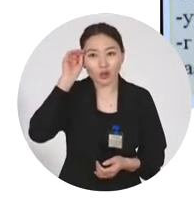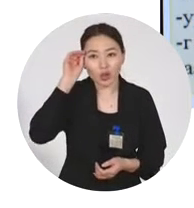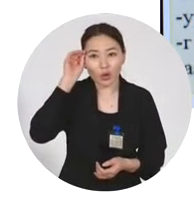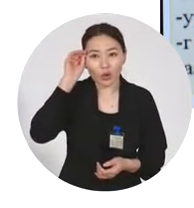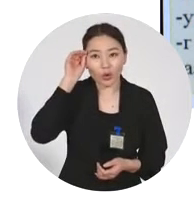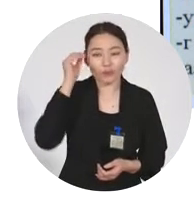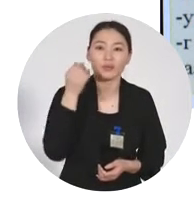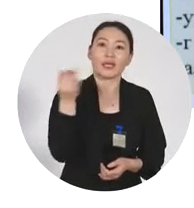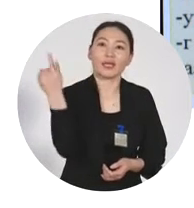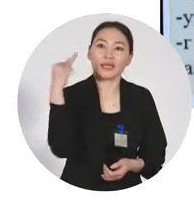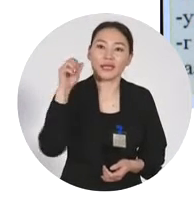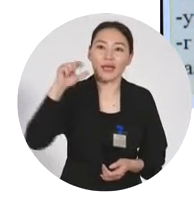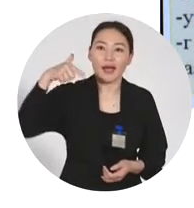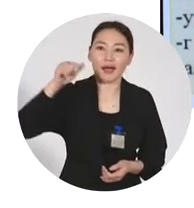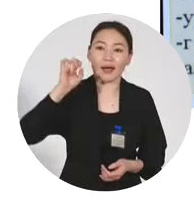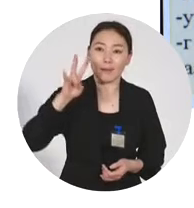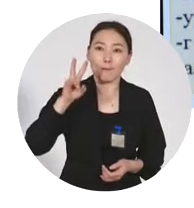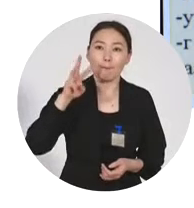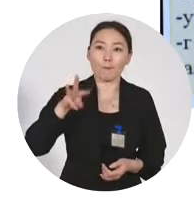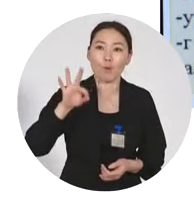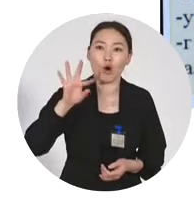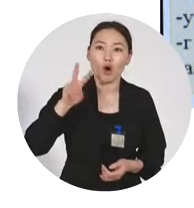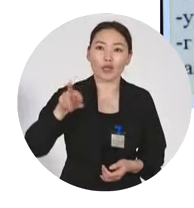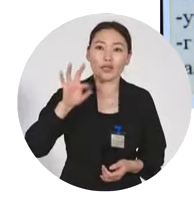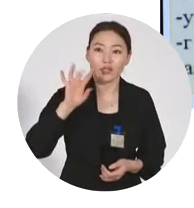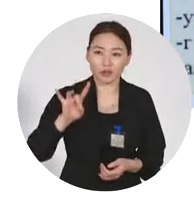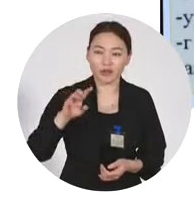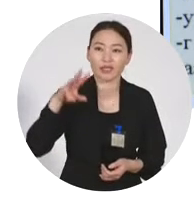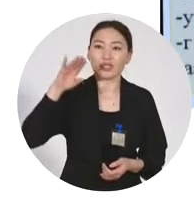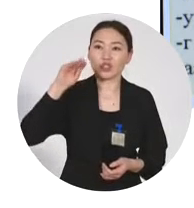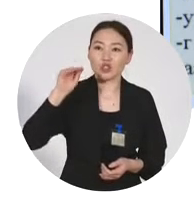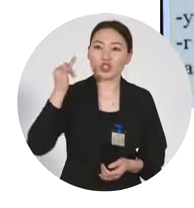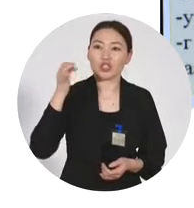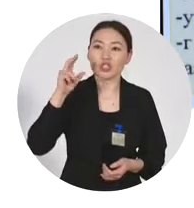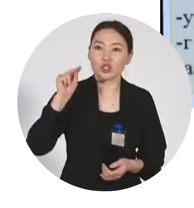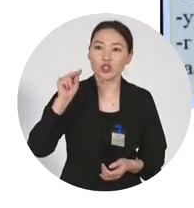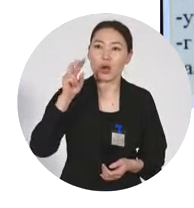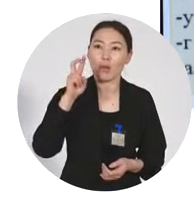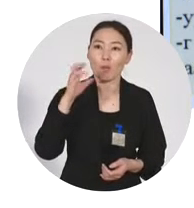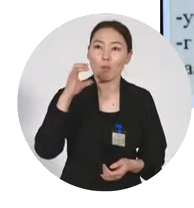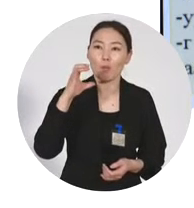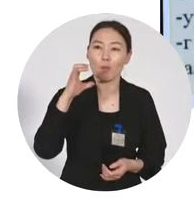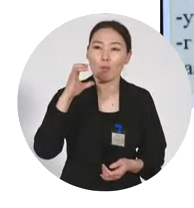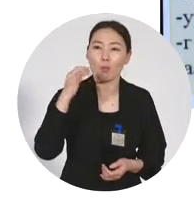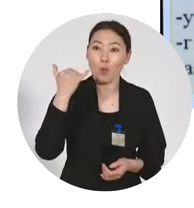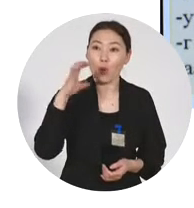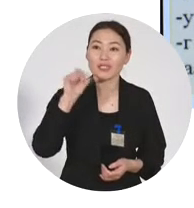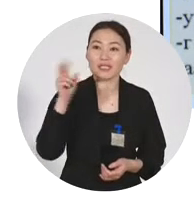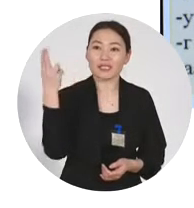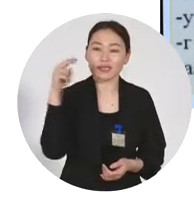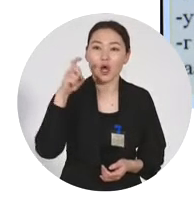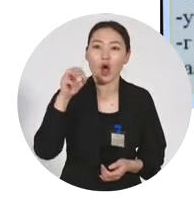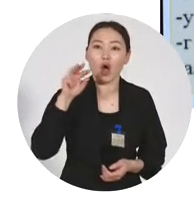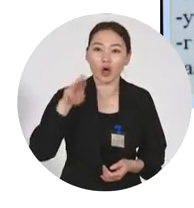орсон гүйлгчүүд бол одоо нэг нь хувилгач нөгөөх нь эс хувилгач юм а гэж нүдлэн тогтоодгоо. За энийг тав